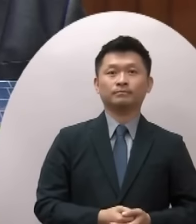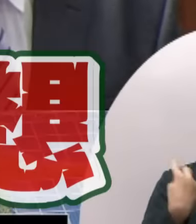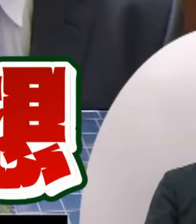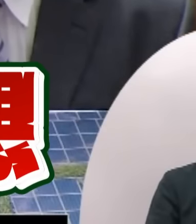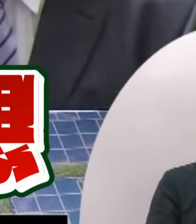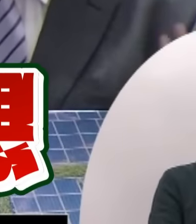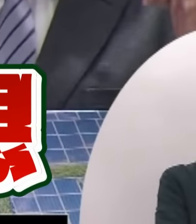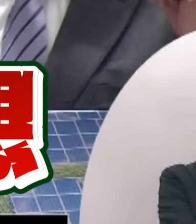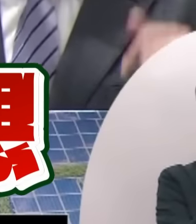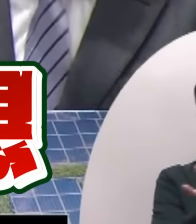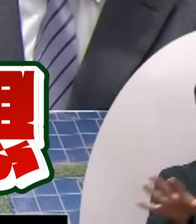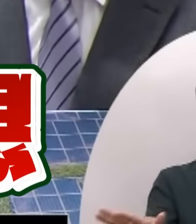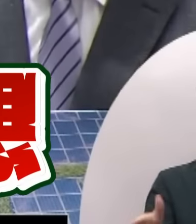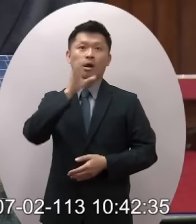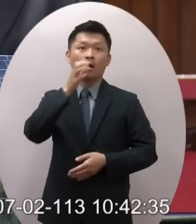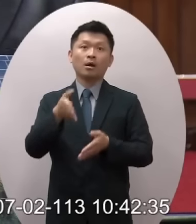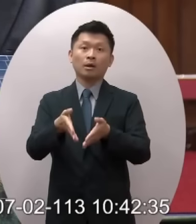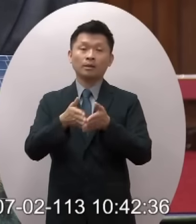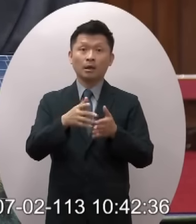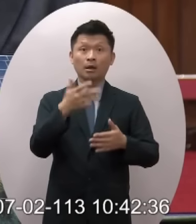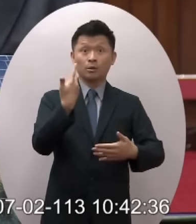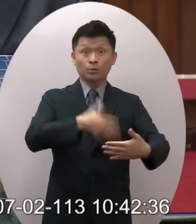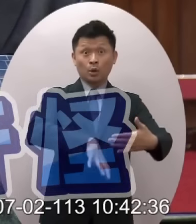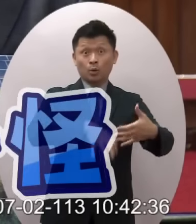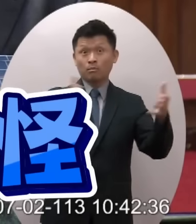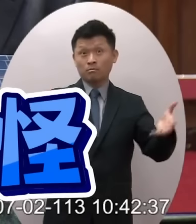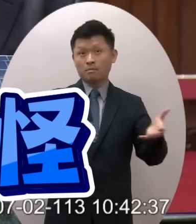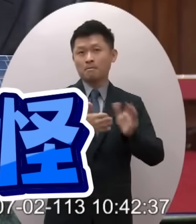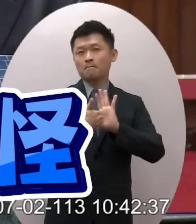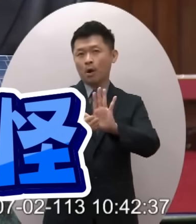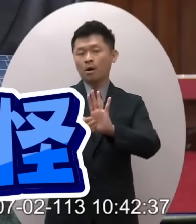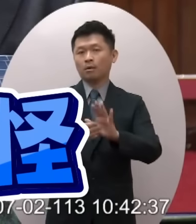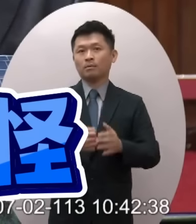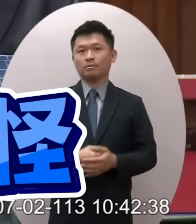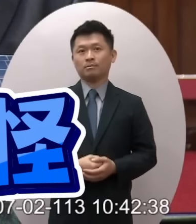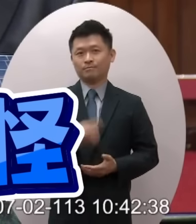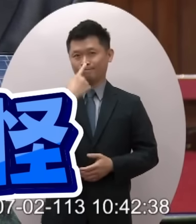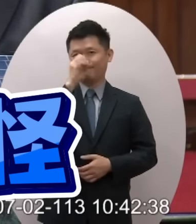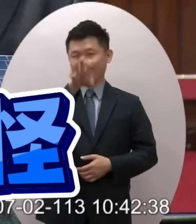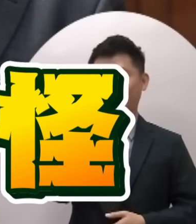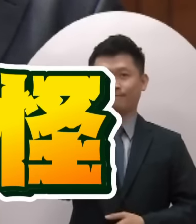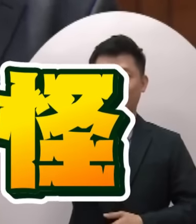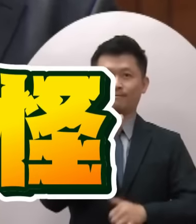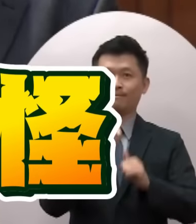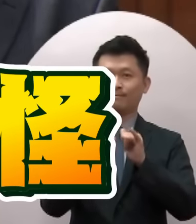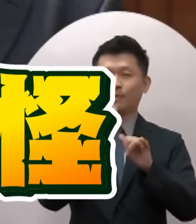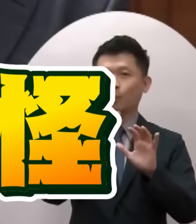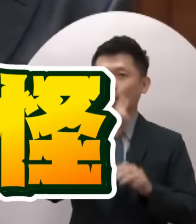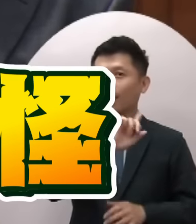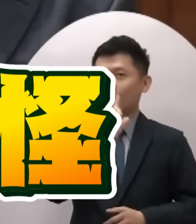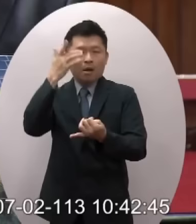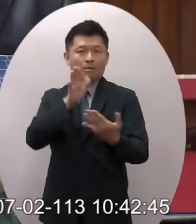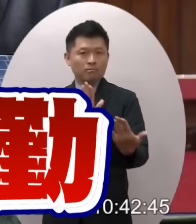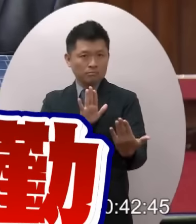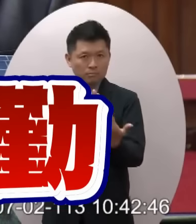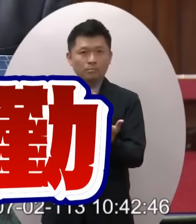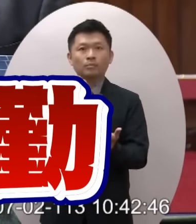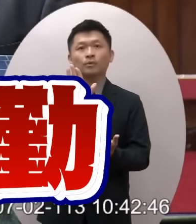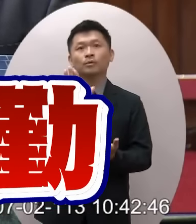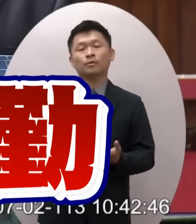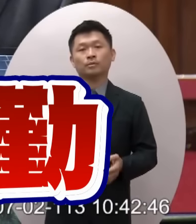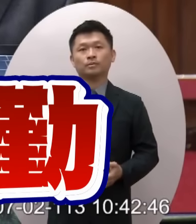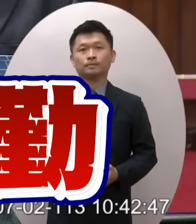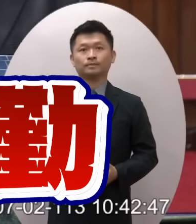样，无样家己想啦。我跟你讲，不是台湾人奇怪，是民进党奇怪。对着